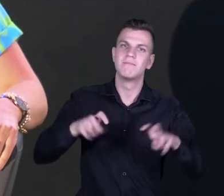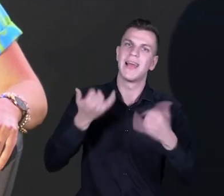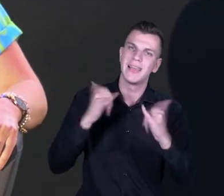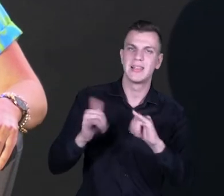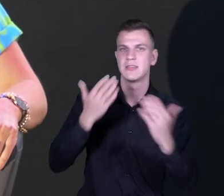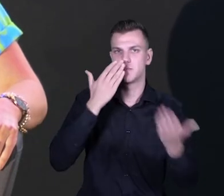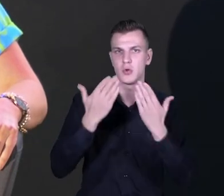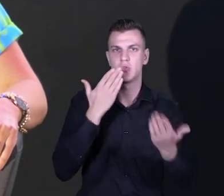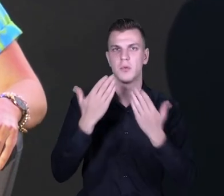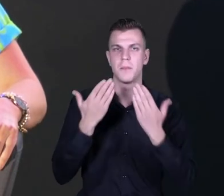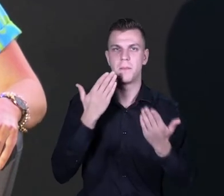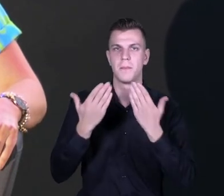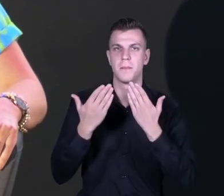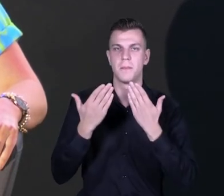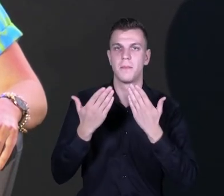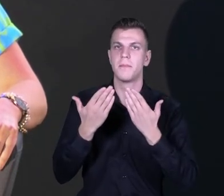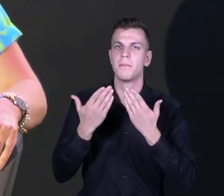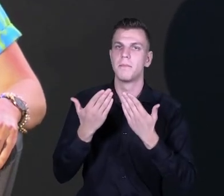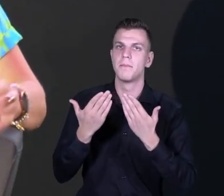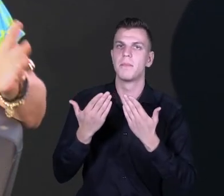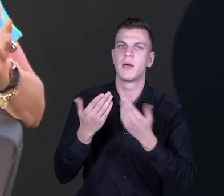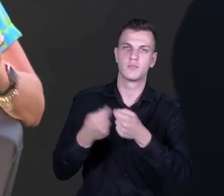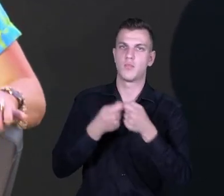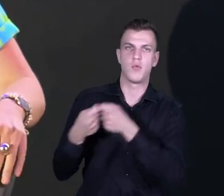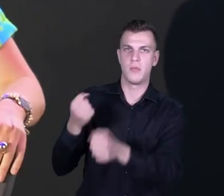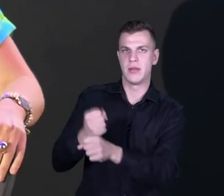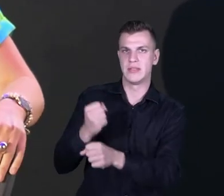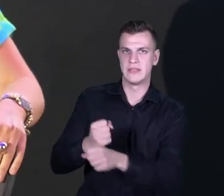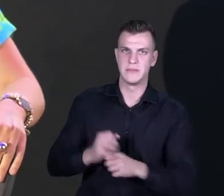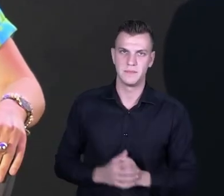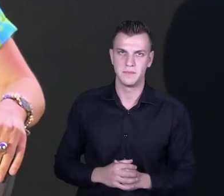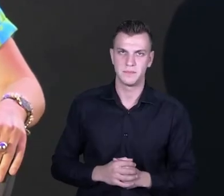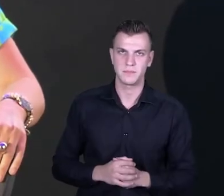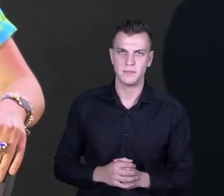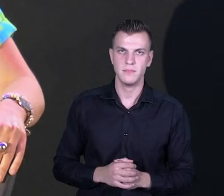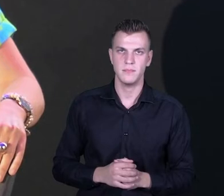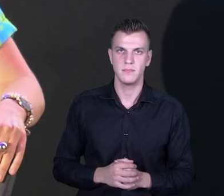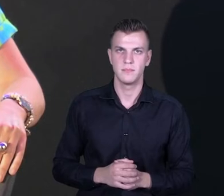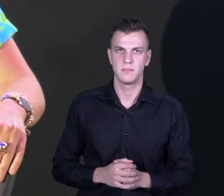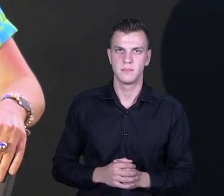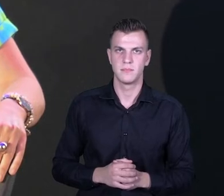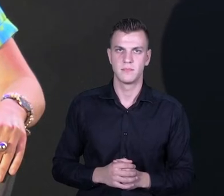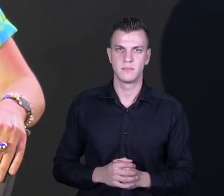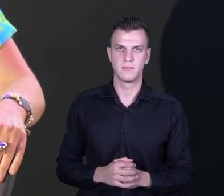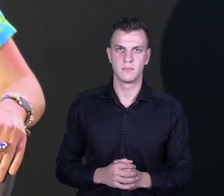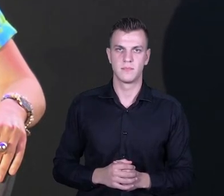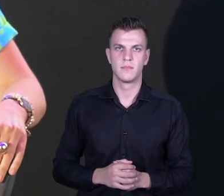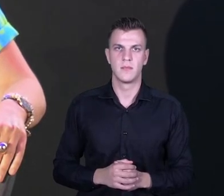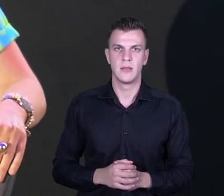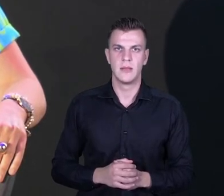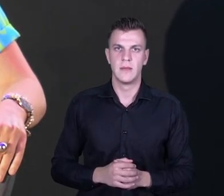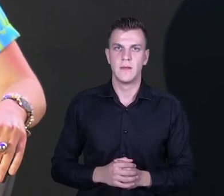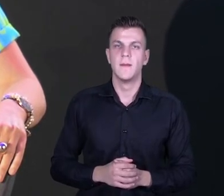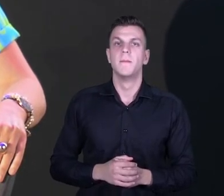techniki, by łączyć ich w takie właśnie w te dwójki. Więc wykorzystywaliśmy